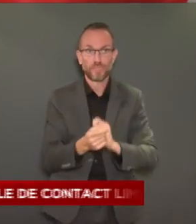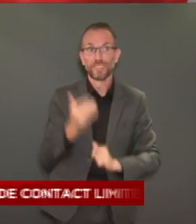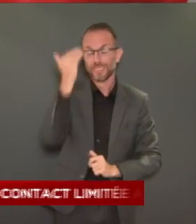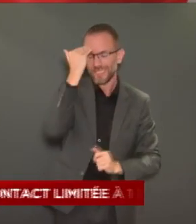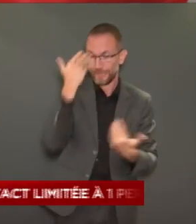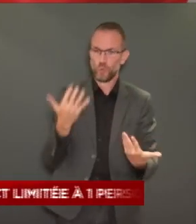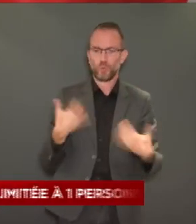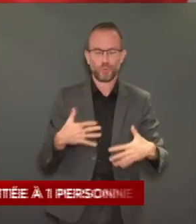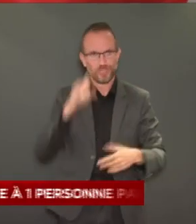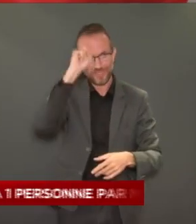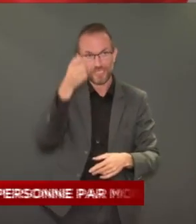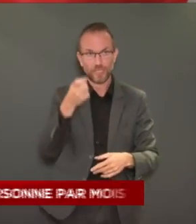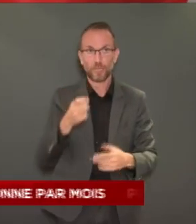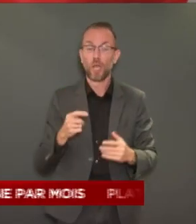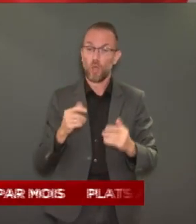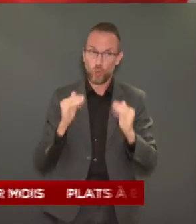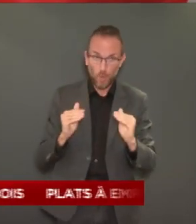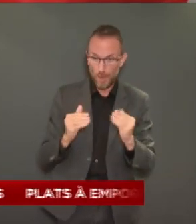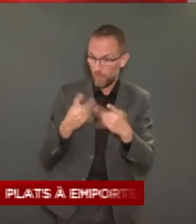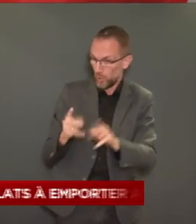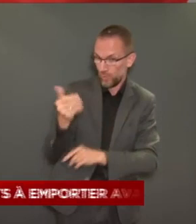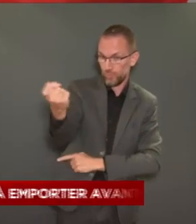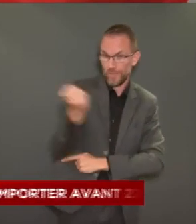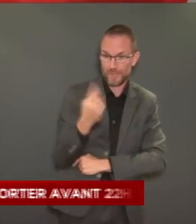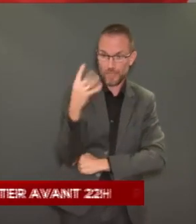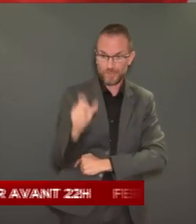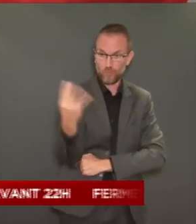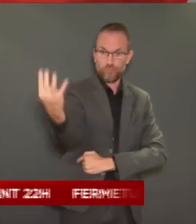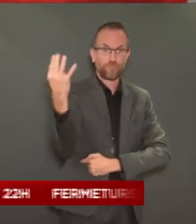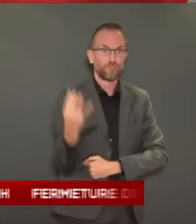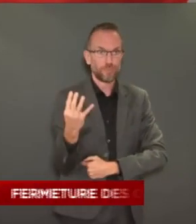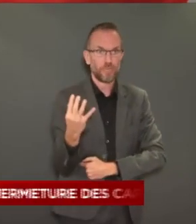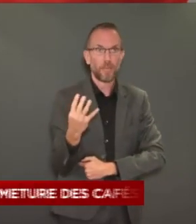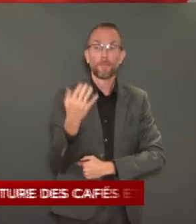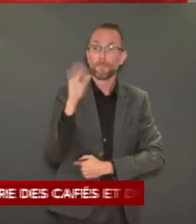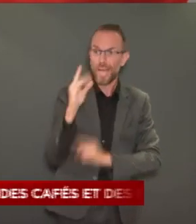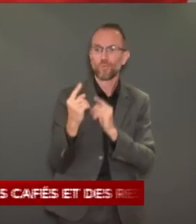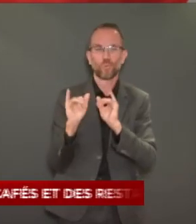personnes en respectant la distance de sécurité chez vous.